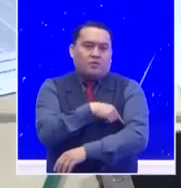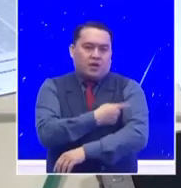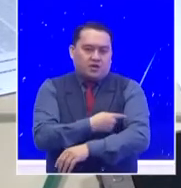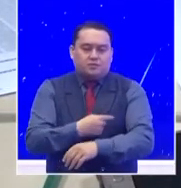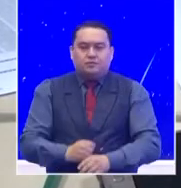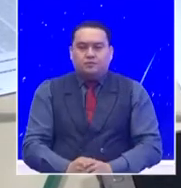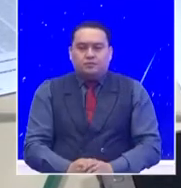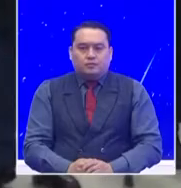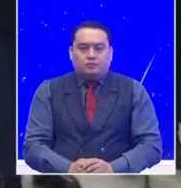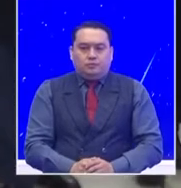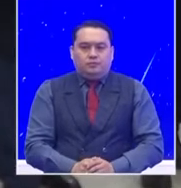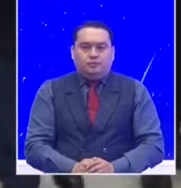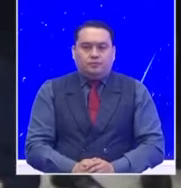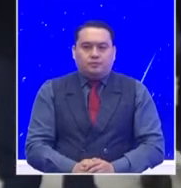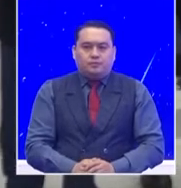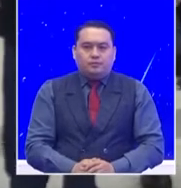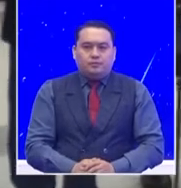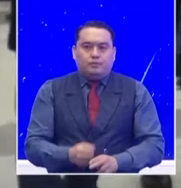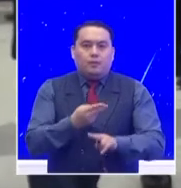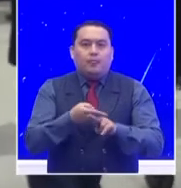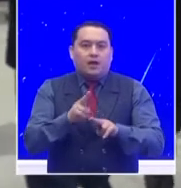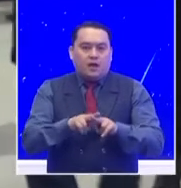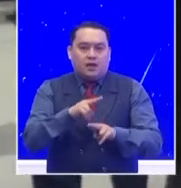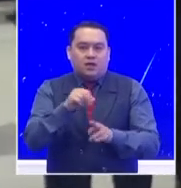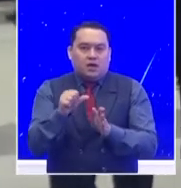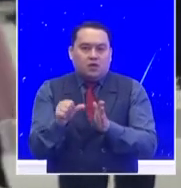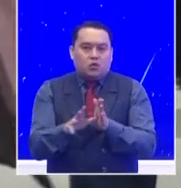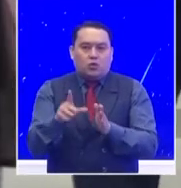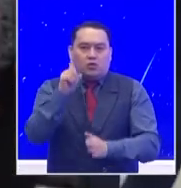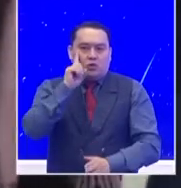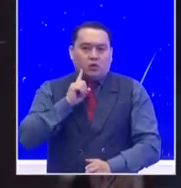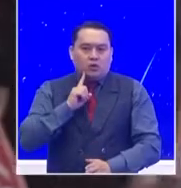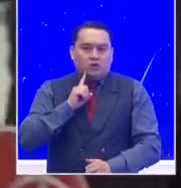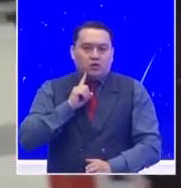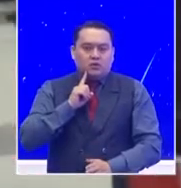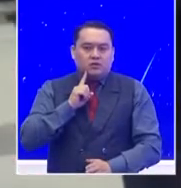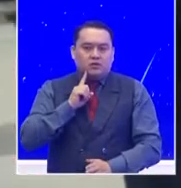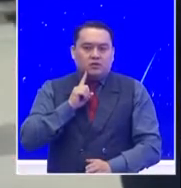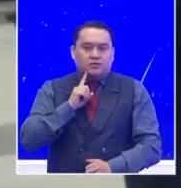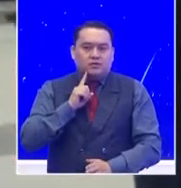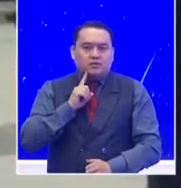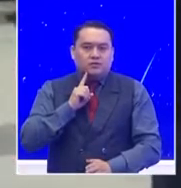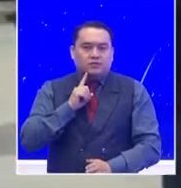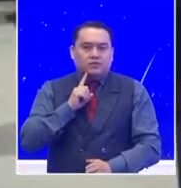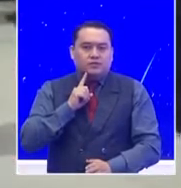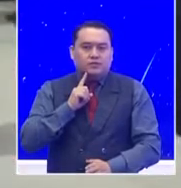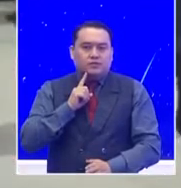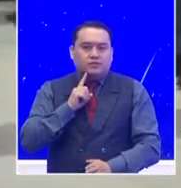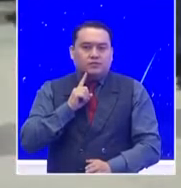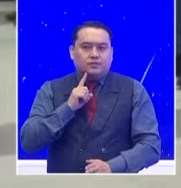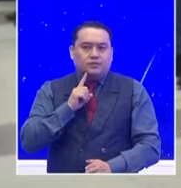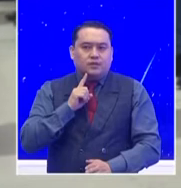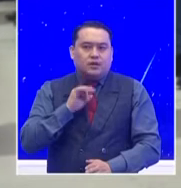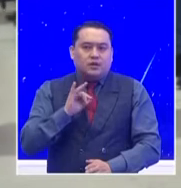торгах. Вот этот электронный вид очень эффективный для народа, с одной стороны, в том